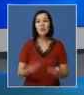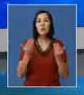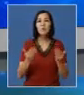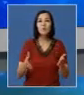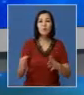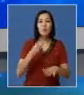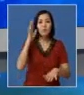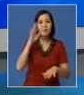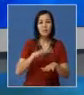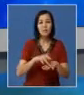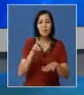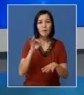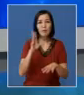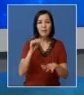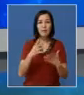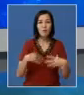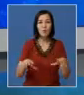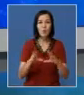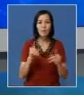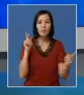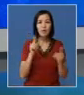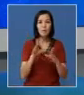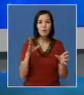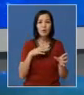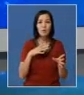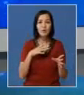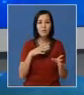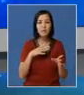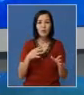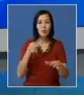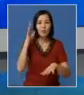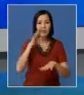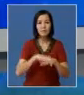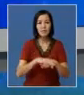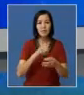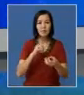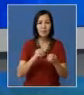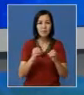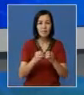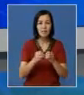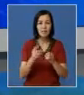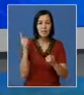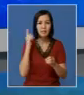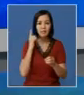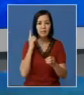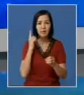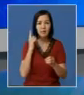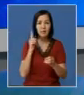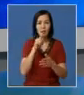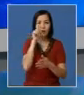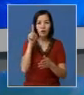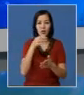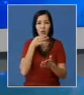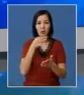Бүгін облыс әкімі Амандық Баталов қоғамдық қабылдау өткізді. Аймақ басшысы тұрғындардың түйткілді мәселелерін тыңдап, мазалап жүрген